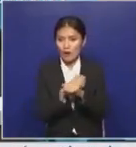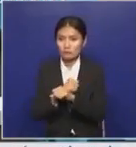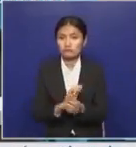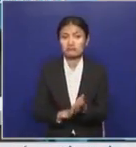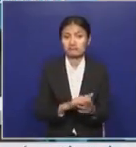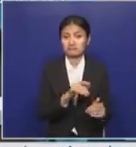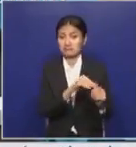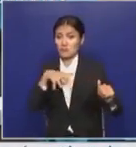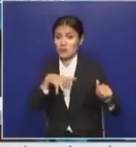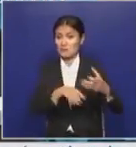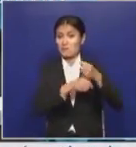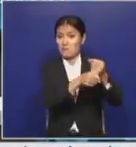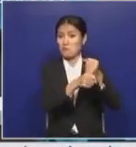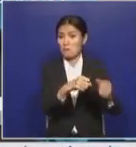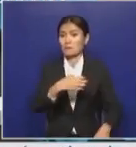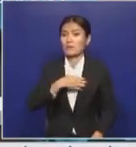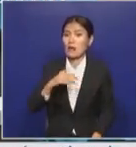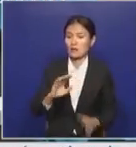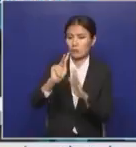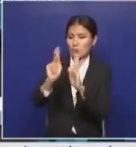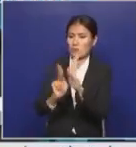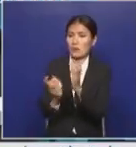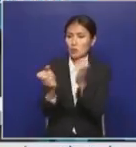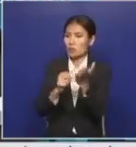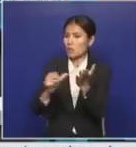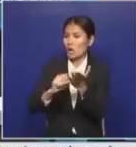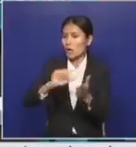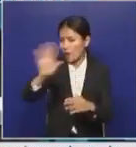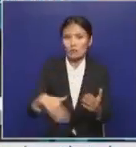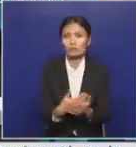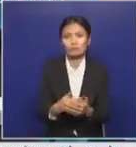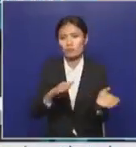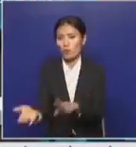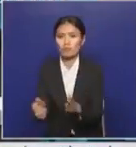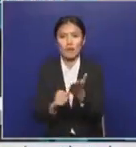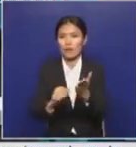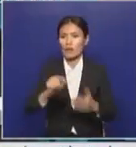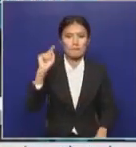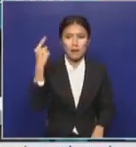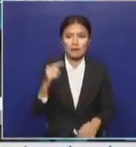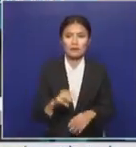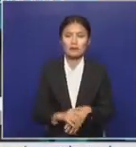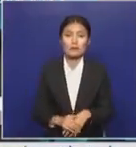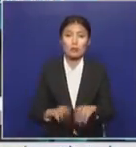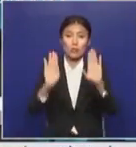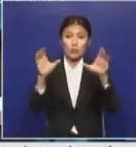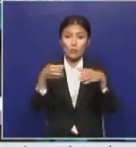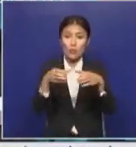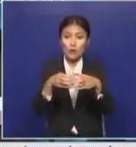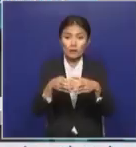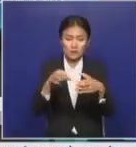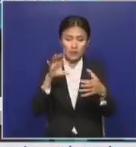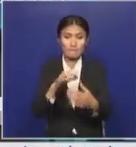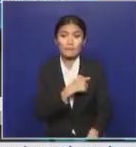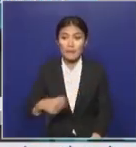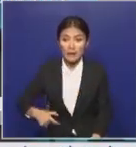เพื่อที่จะแก้ไขทั้งฉบับยกเลิกในส่วนที่เกี่ยวข้องกับสถาบันในหลายๆ